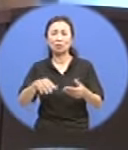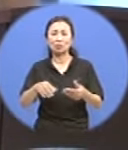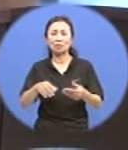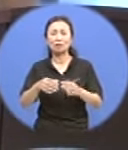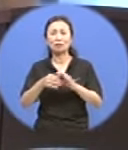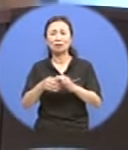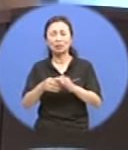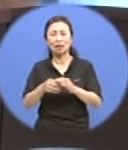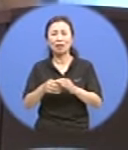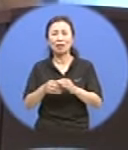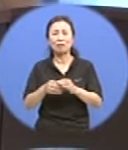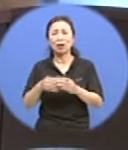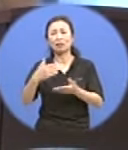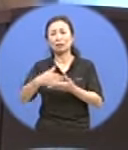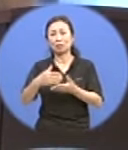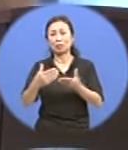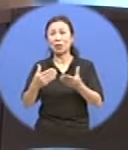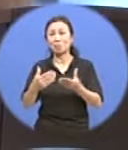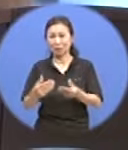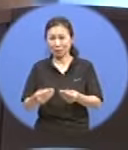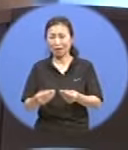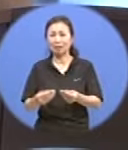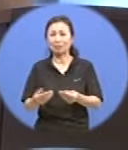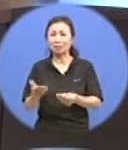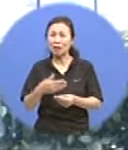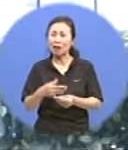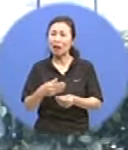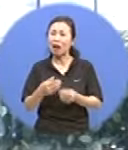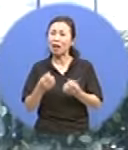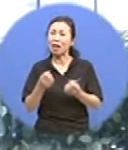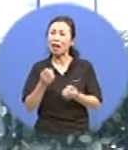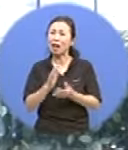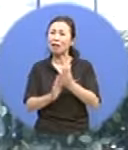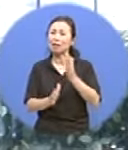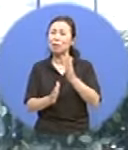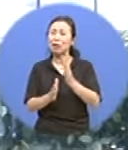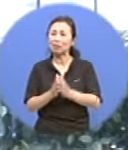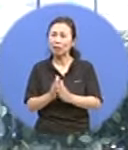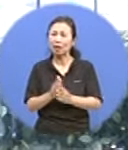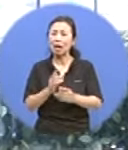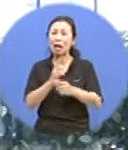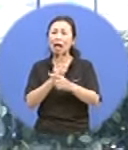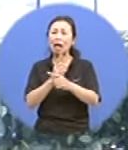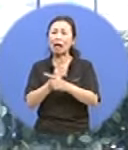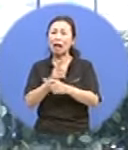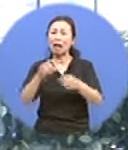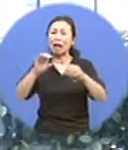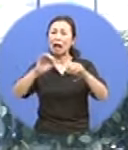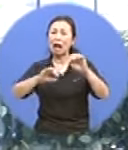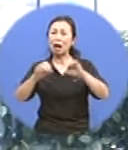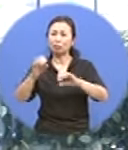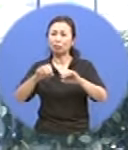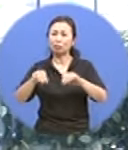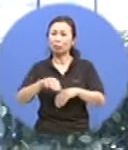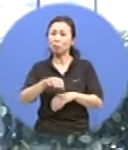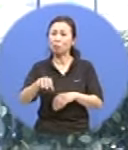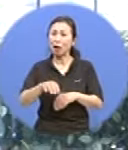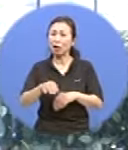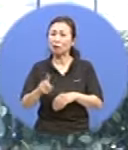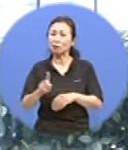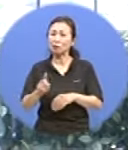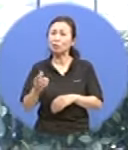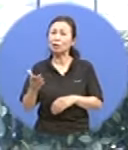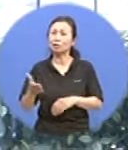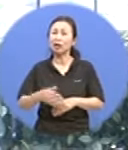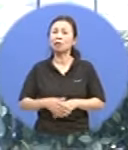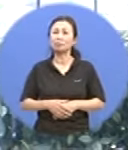学の分野でも和歌山というのはね、これまでも そうなんですよね。和歌山にその中小中堅の科学